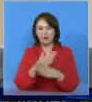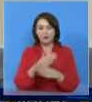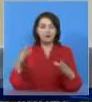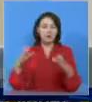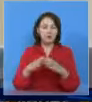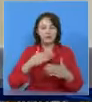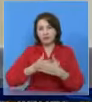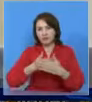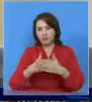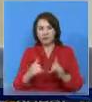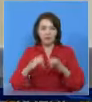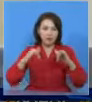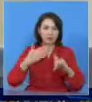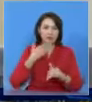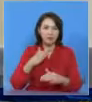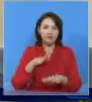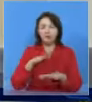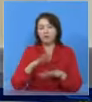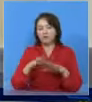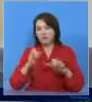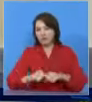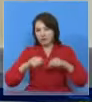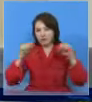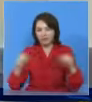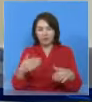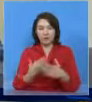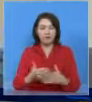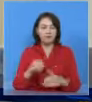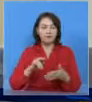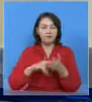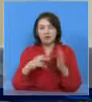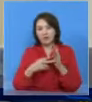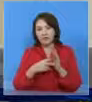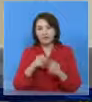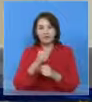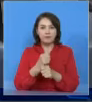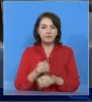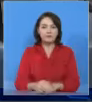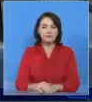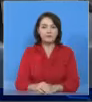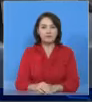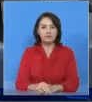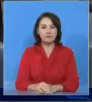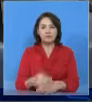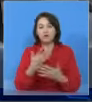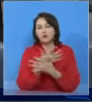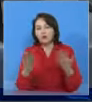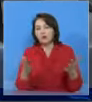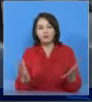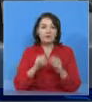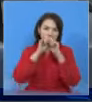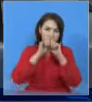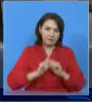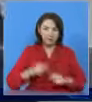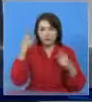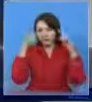қоғамдағы беделін арттырып, ұлттық сананы жаңғыртудағы рөлін нығайтуға бағытталған жұмыстарымыз. Келген көтерме сыйлық